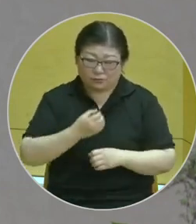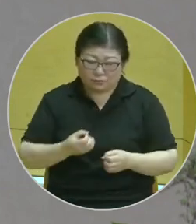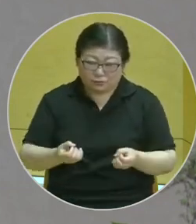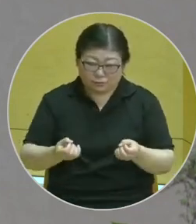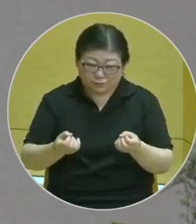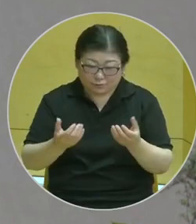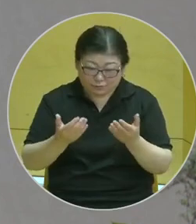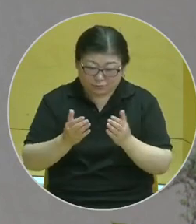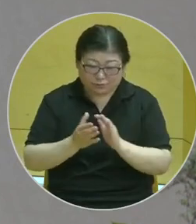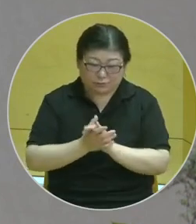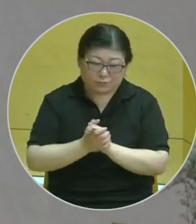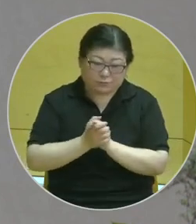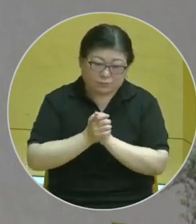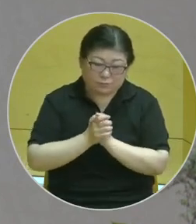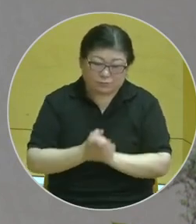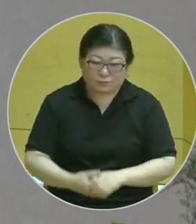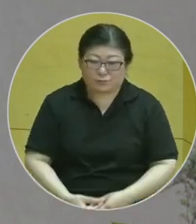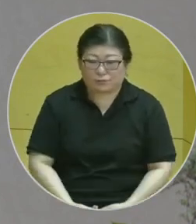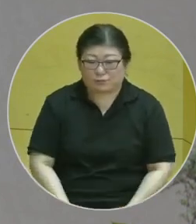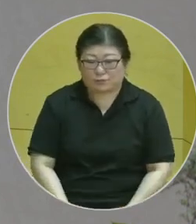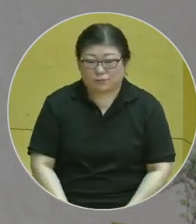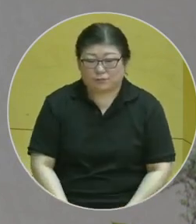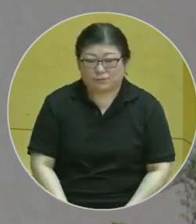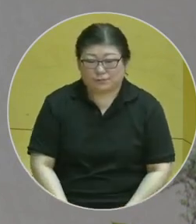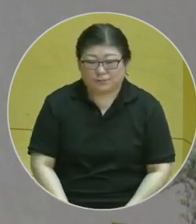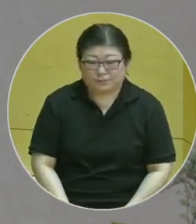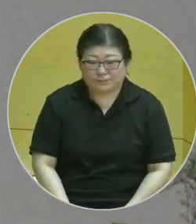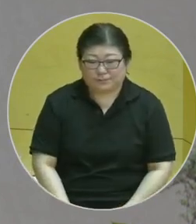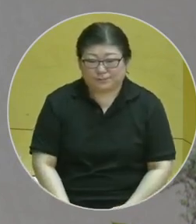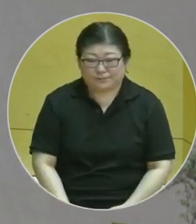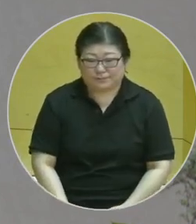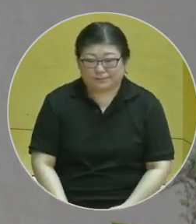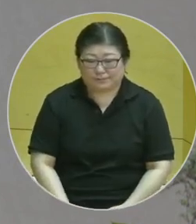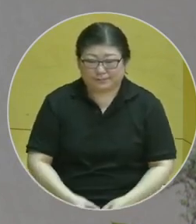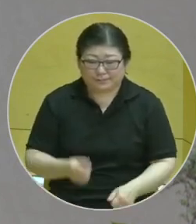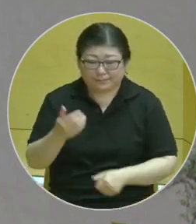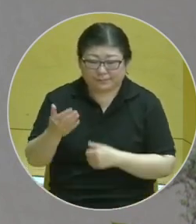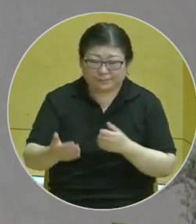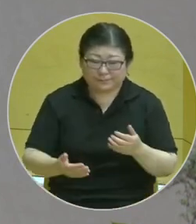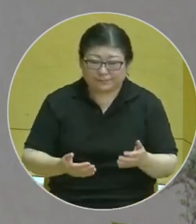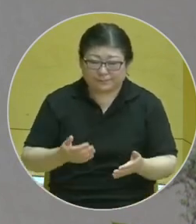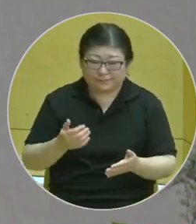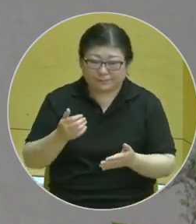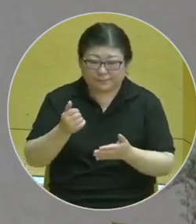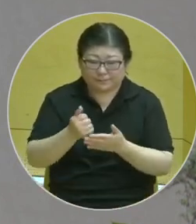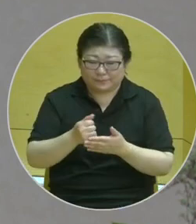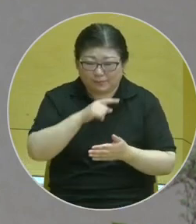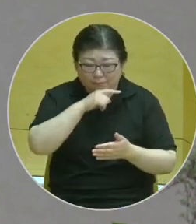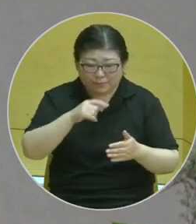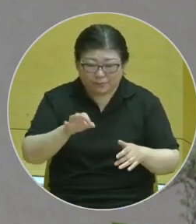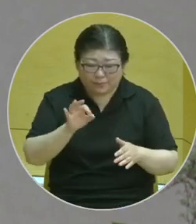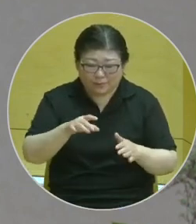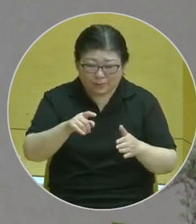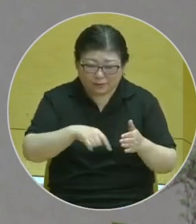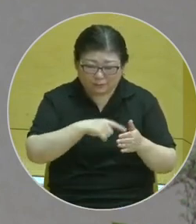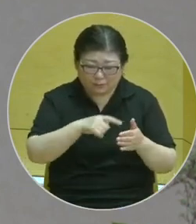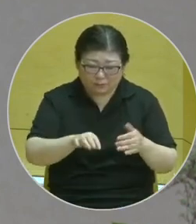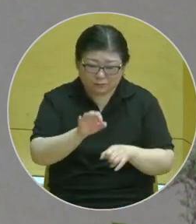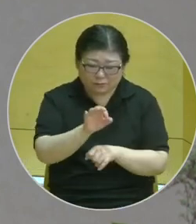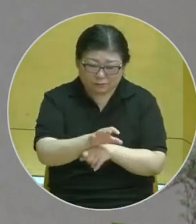진심으로 축원합니다 아 멘 기도 하겠습니다 하나님 피로 값주고 사신